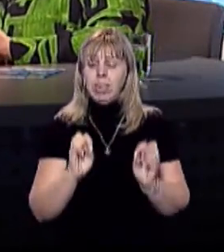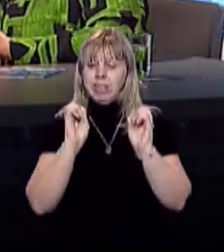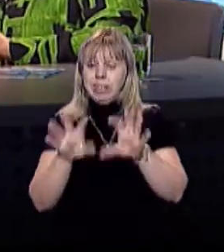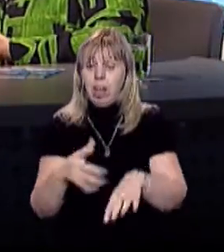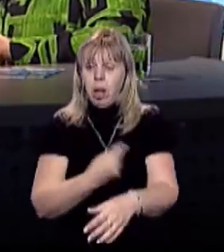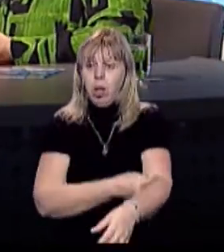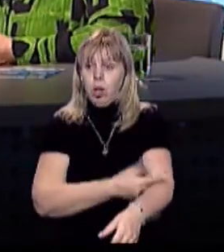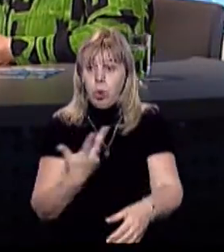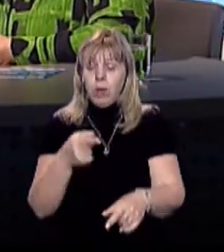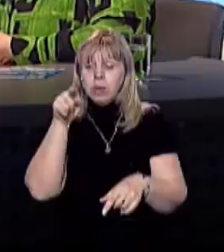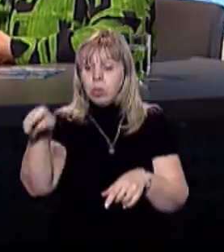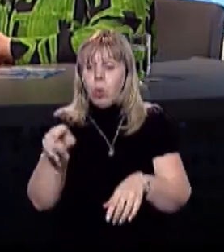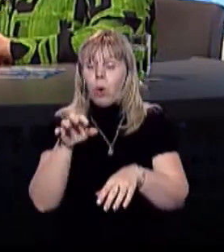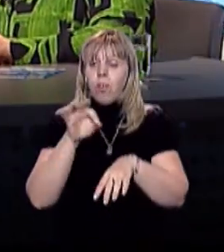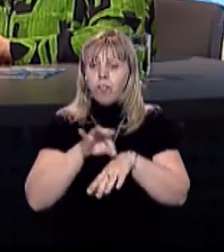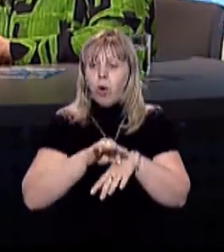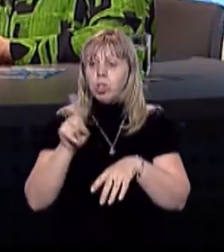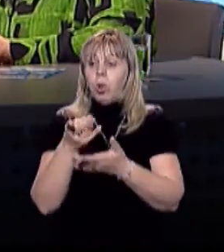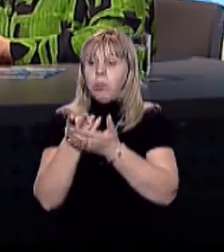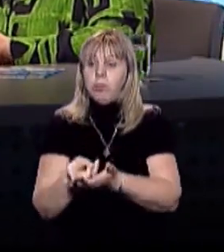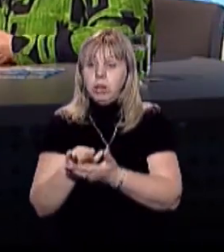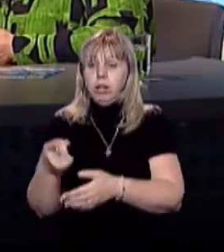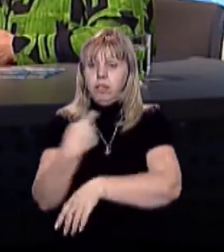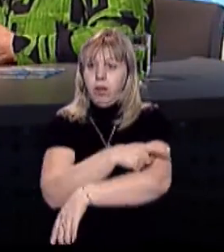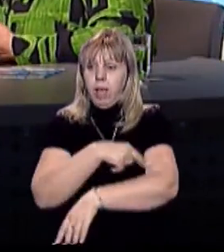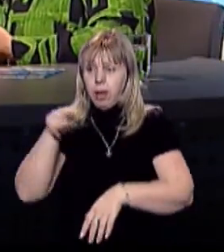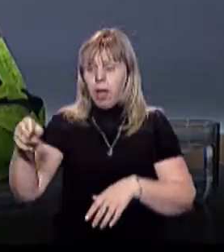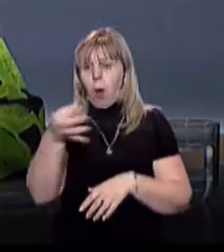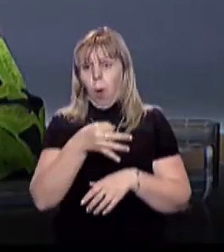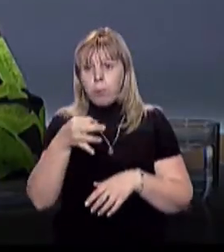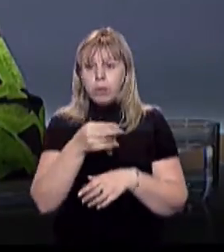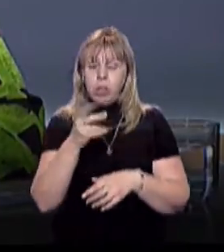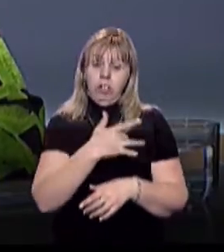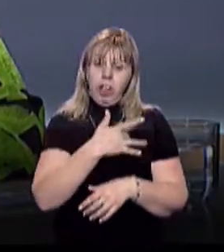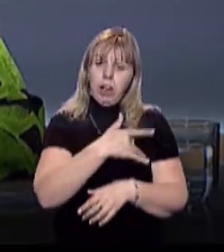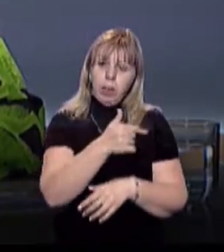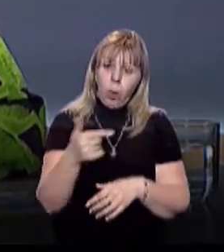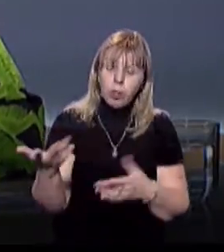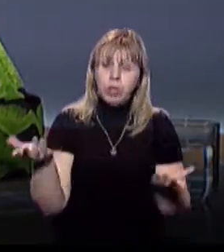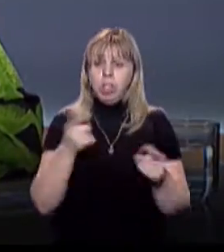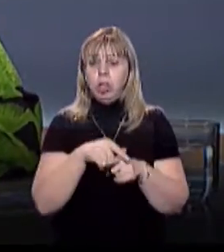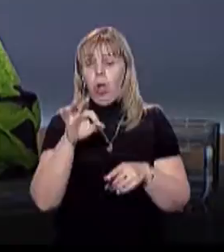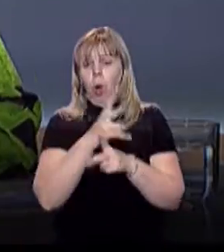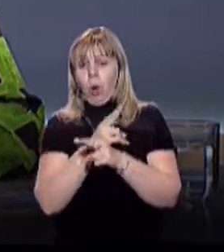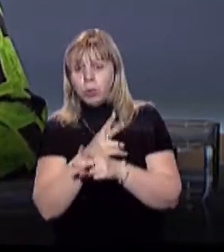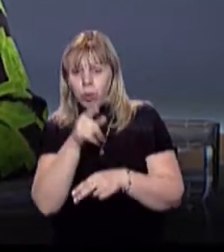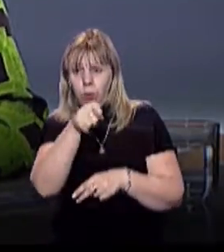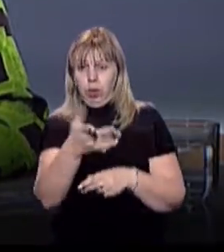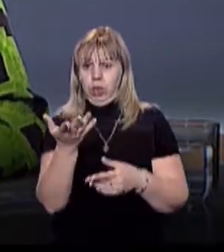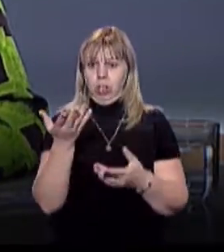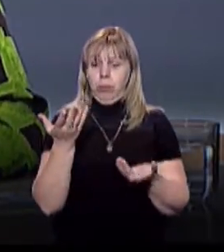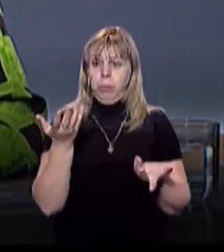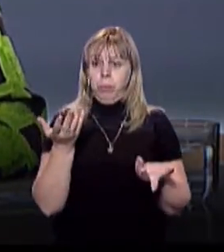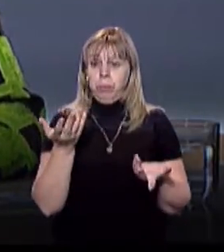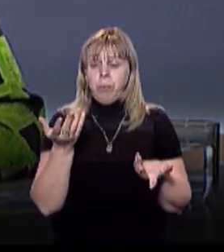кров для того хворого, що лежить у лікарні, там чи в обласній лікарні, чи у кардіологічному, чи в онкологічному диспансерах.